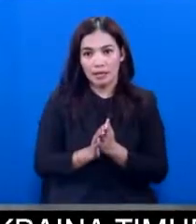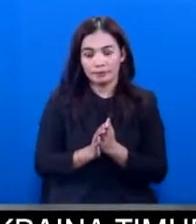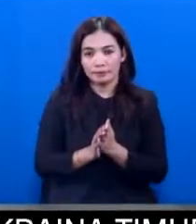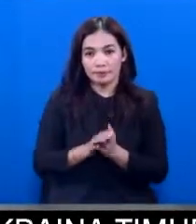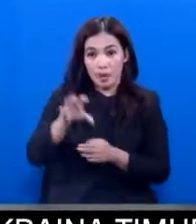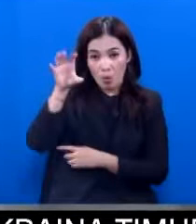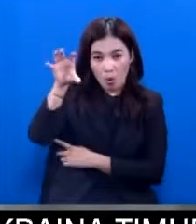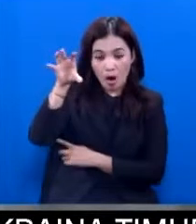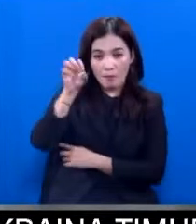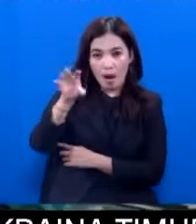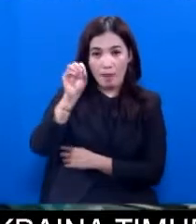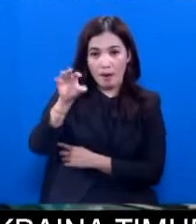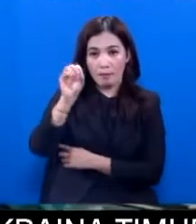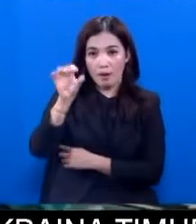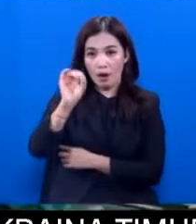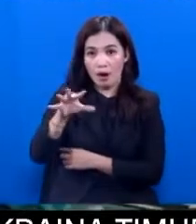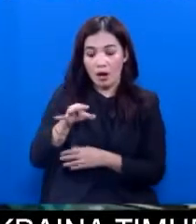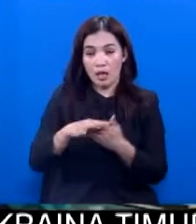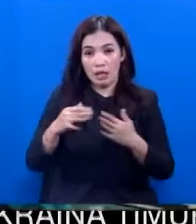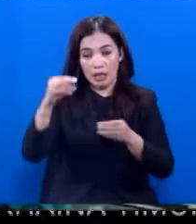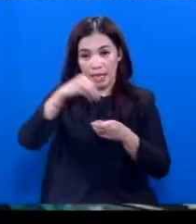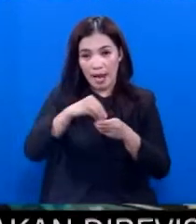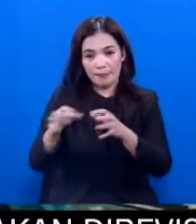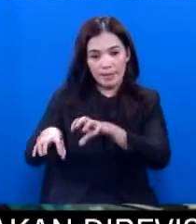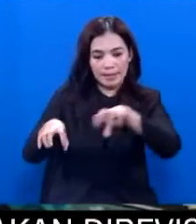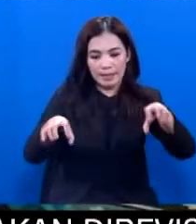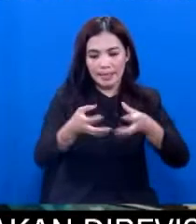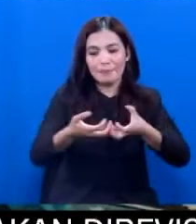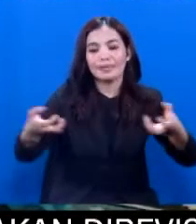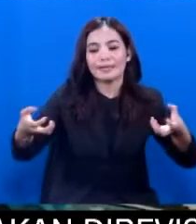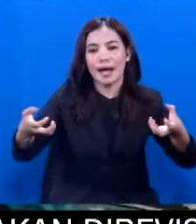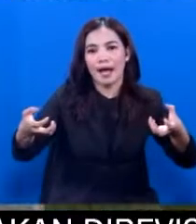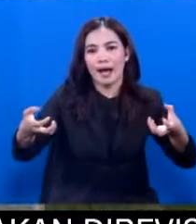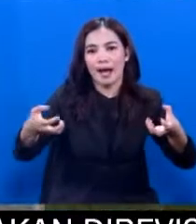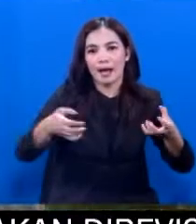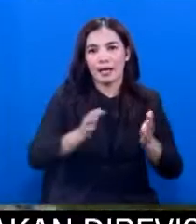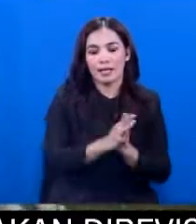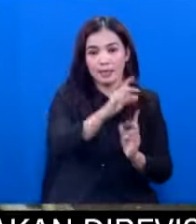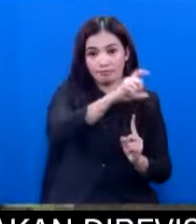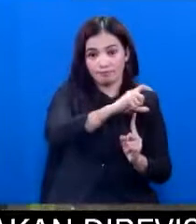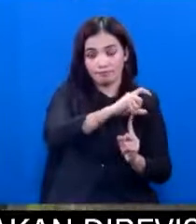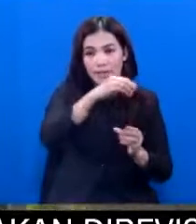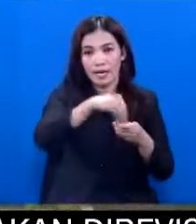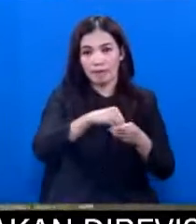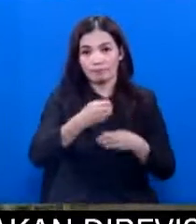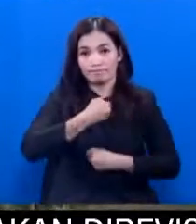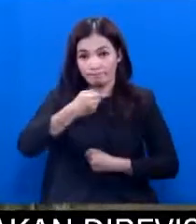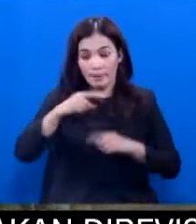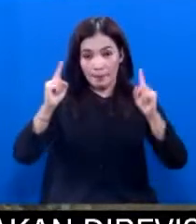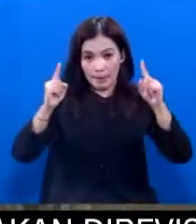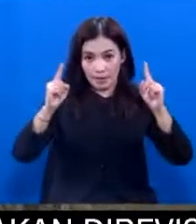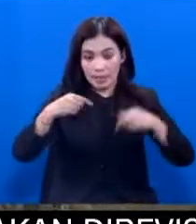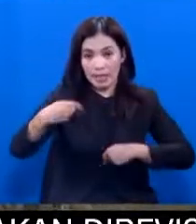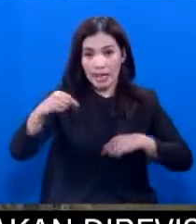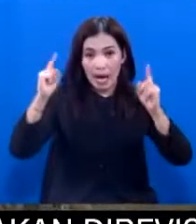suara juga harus dipisahkan antara pengeras suara bagian dalam dan luar area masjid dan musala. Dalam siaran pers Kementerian Agama Senin